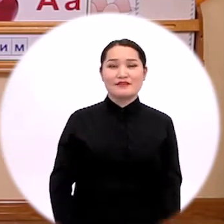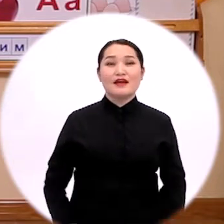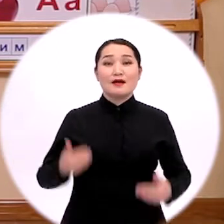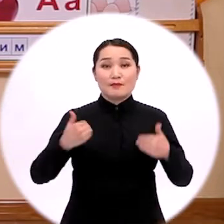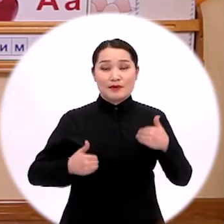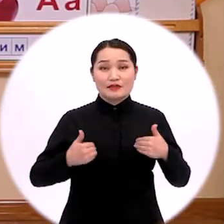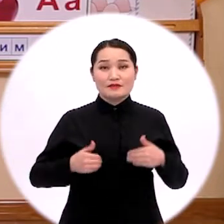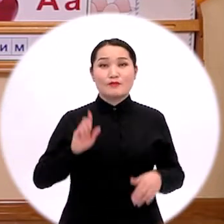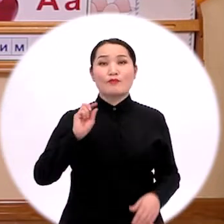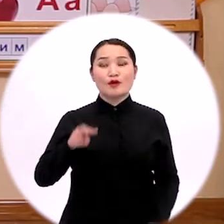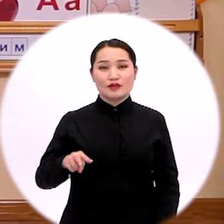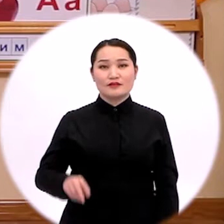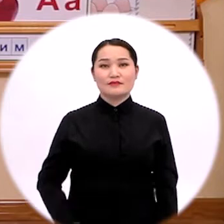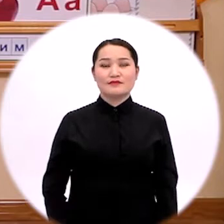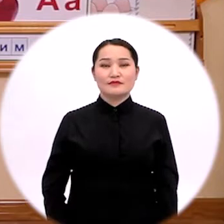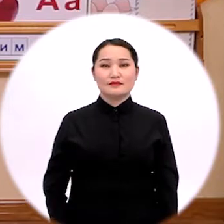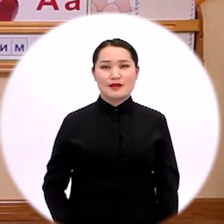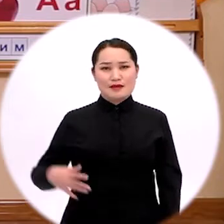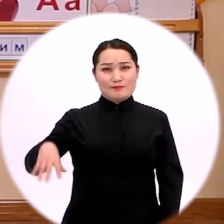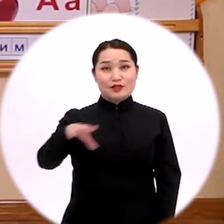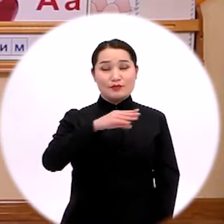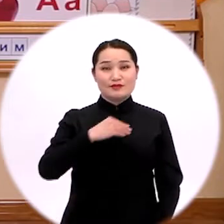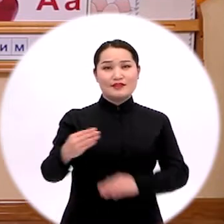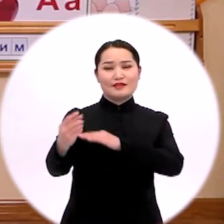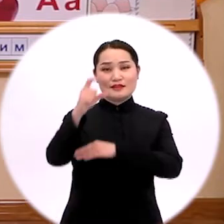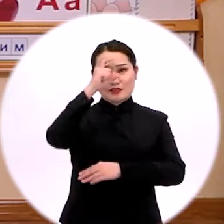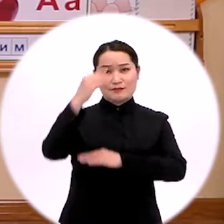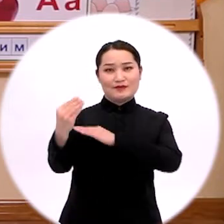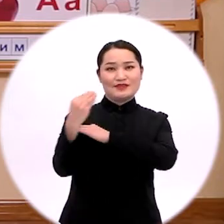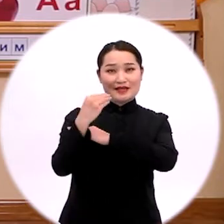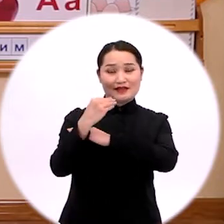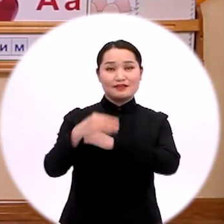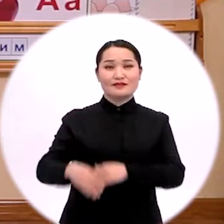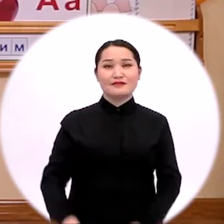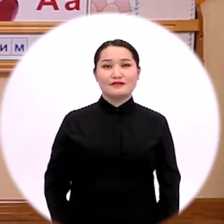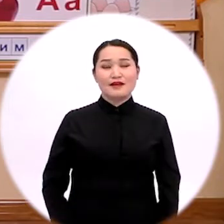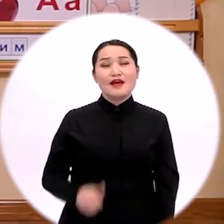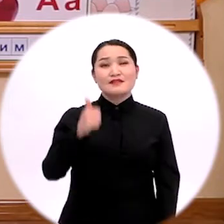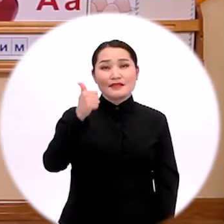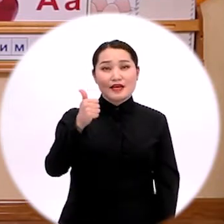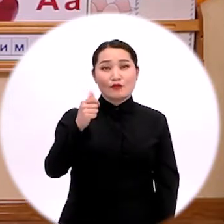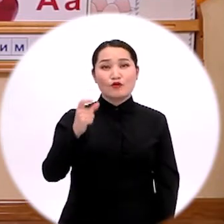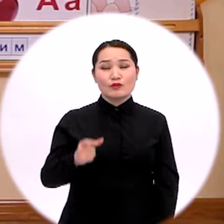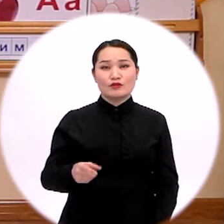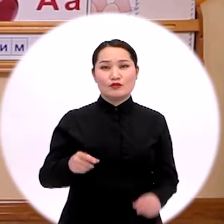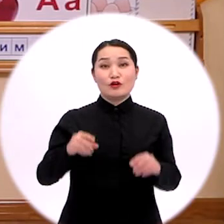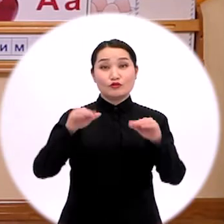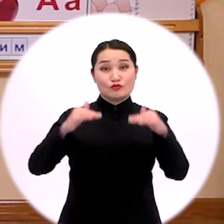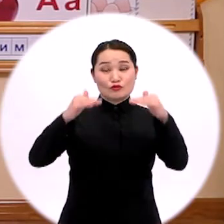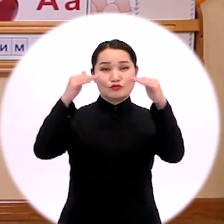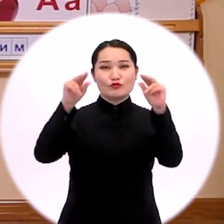Багш гэдэг бол бидэнд эрдэм ном зааж сургадаг, биднийг сайн хүн болгож сурган